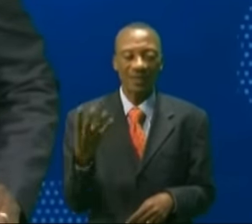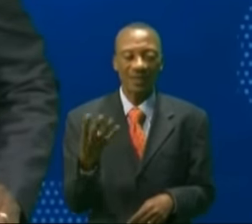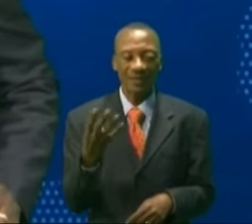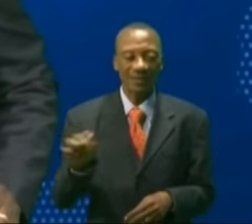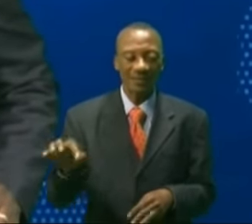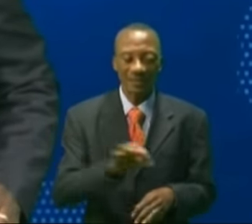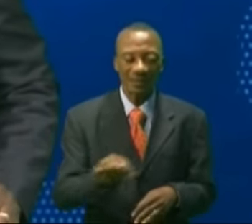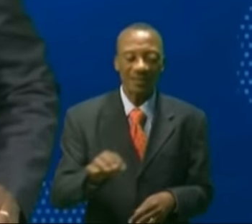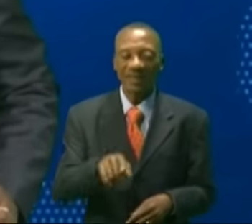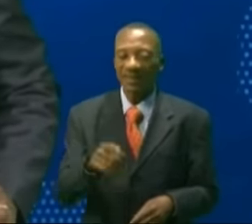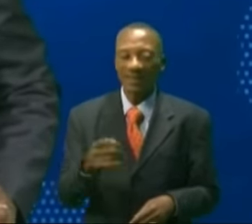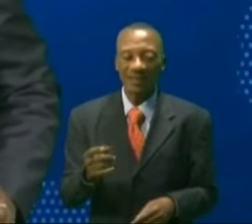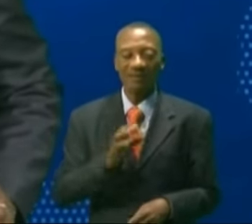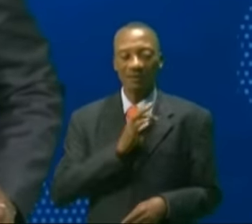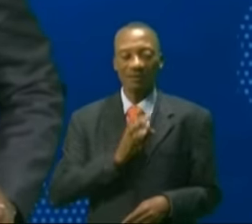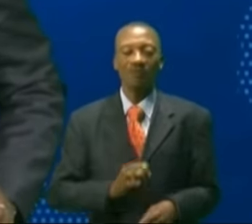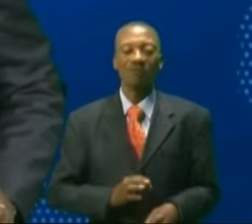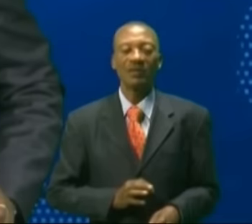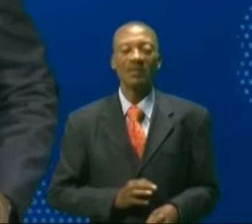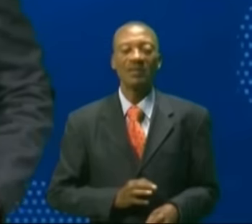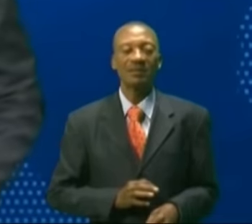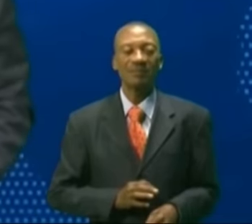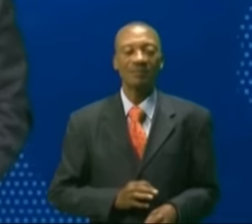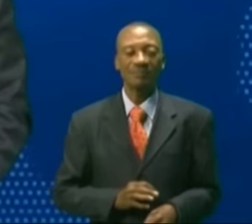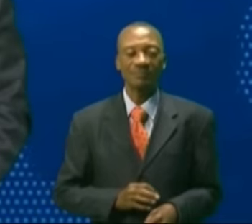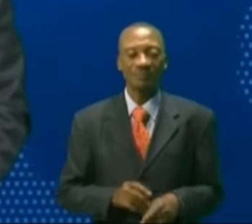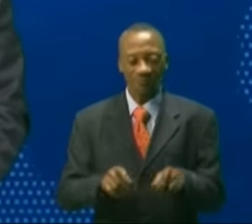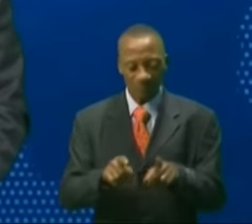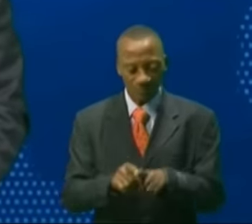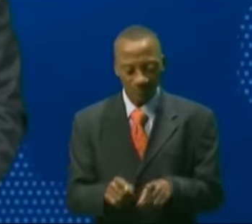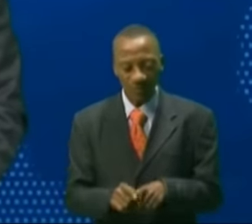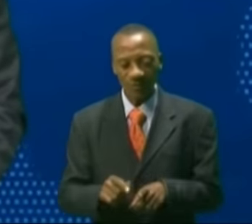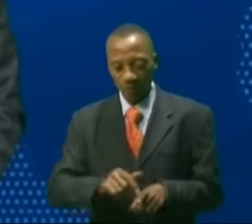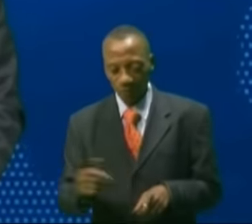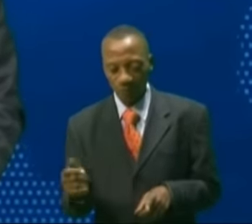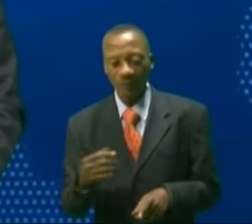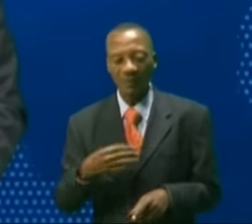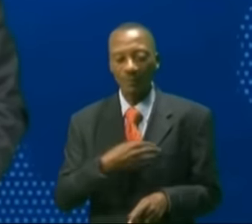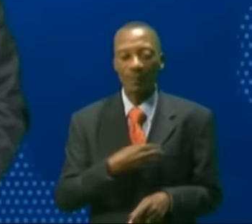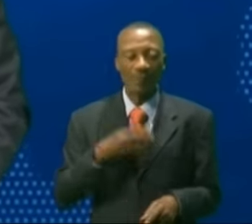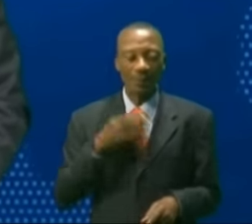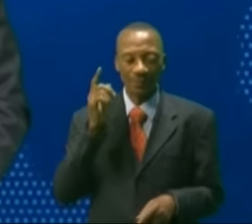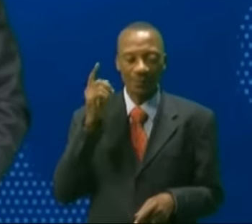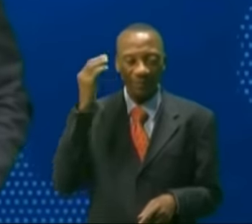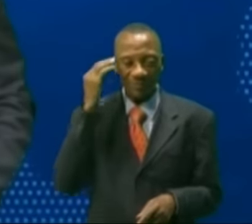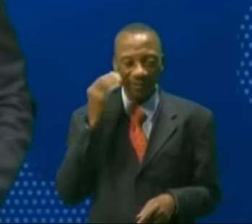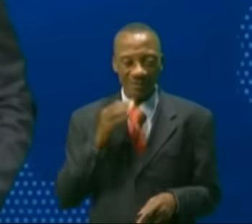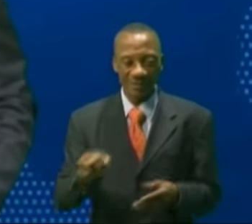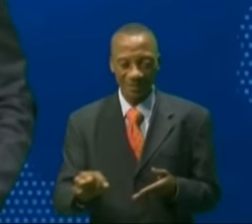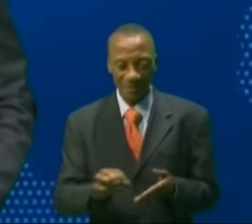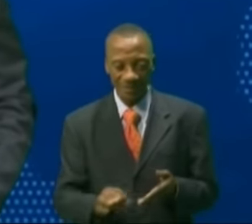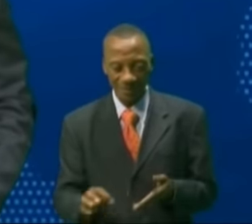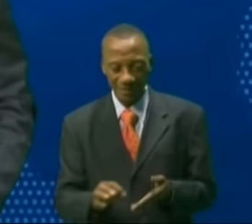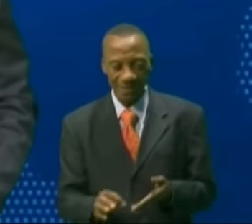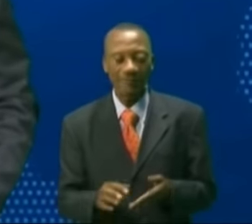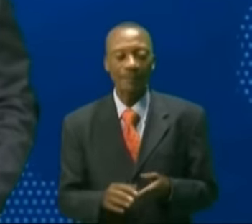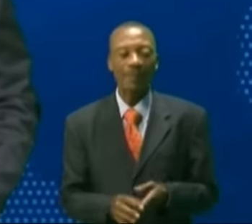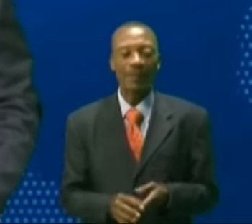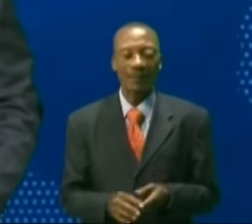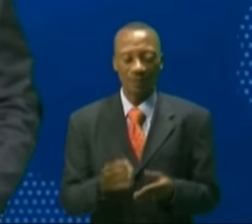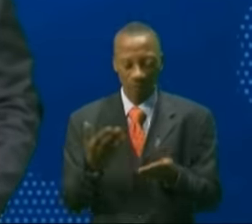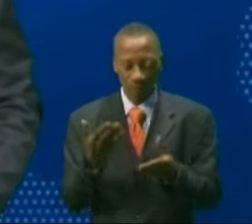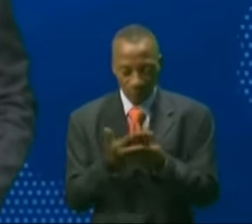Félix-Antoine Tshisekedi Tshilombo, Judith Suminwa Tuluka, première ministre, pour copie certifiée conforme